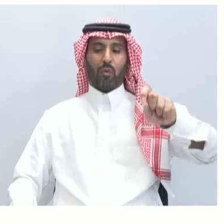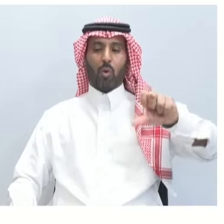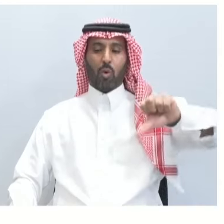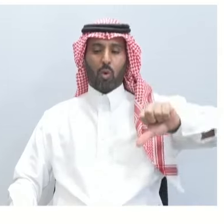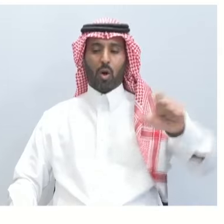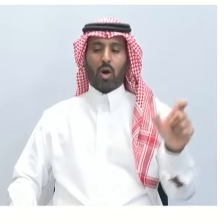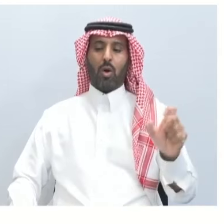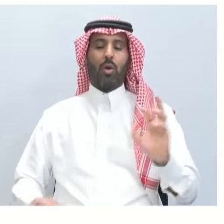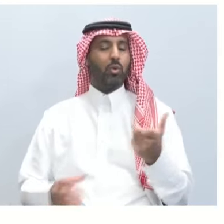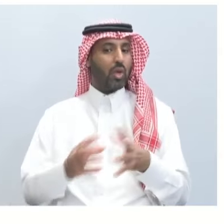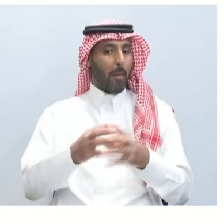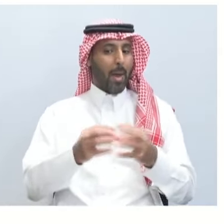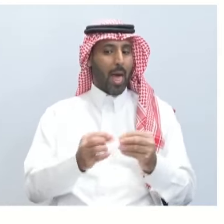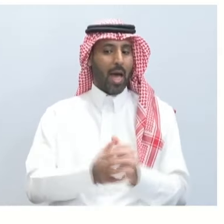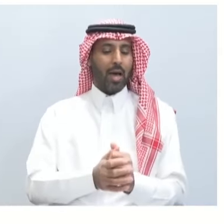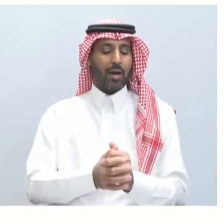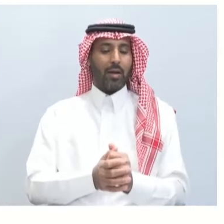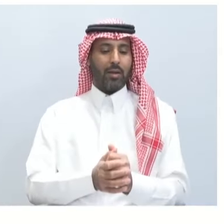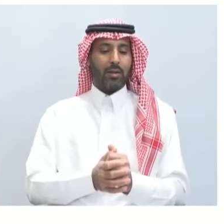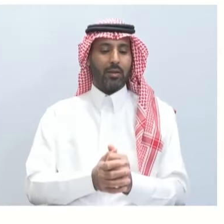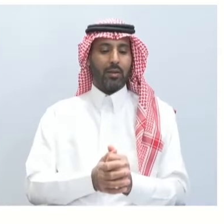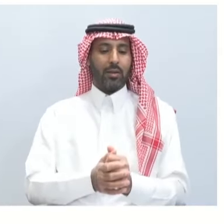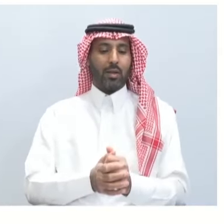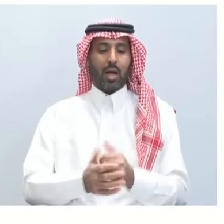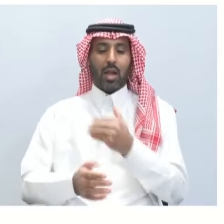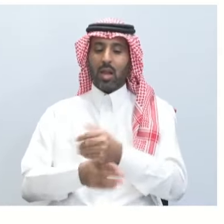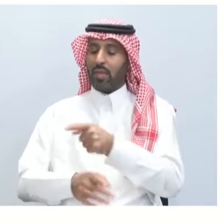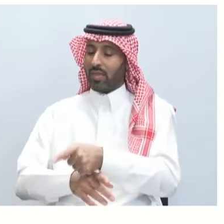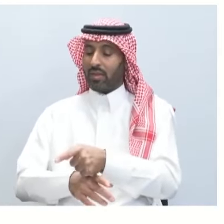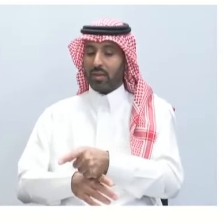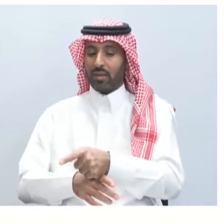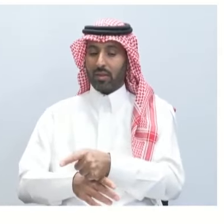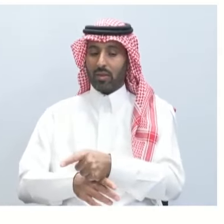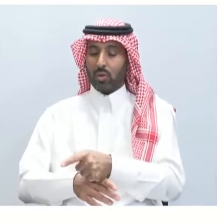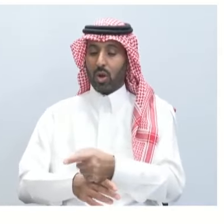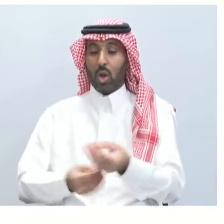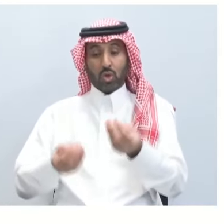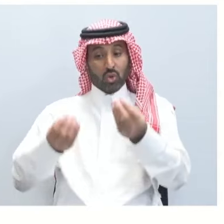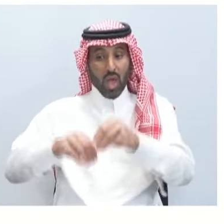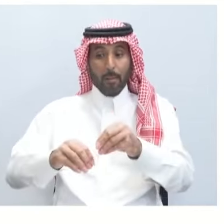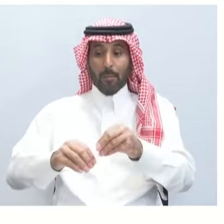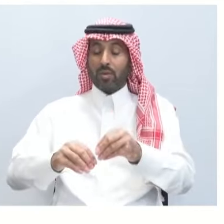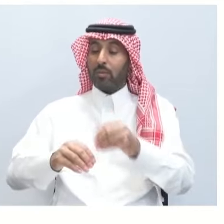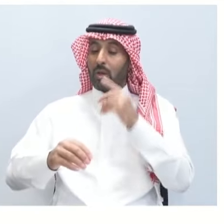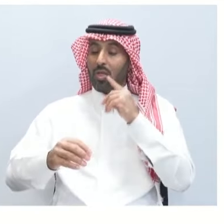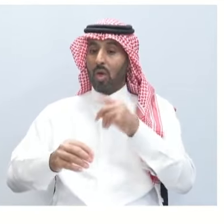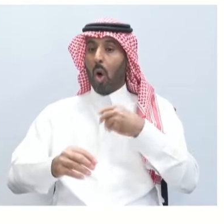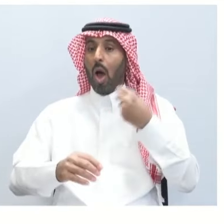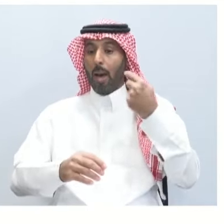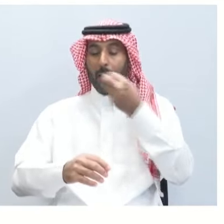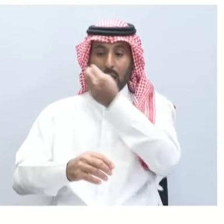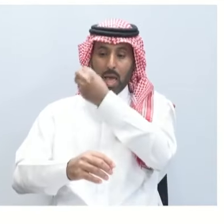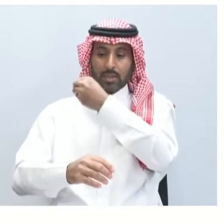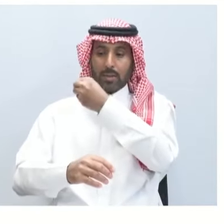المراد بها احسنتم المضعفون اي الذين يضاعف الله عز وجل لهم الثواب الذين